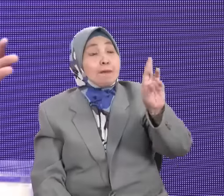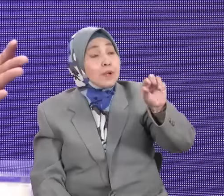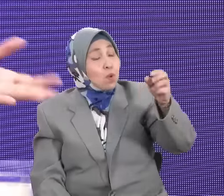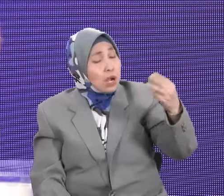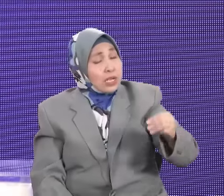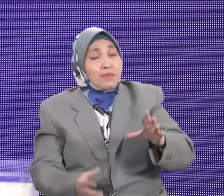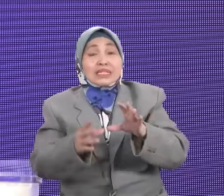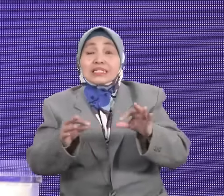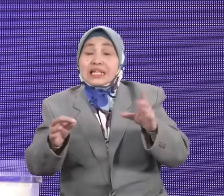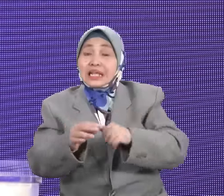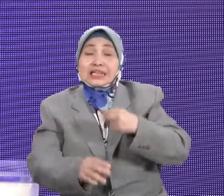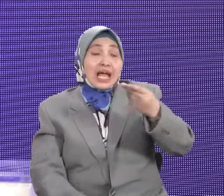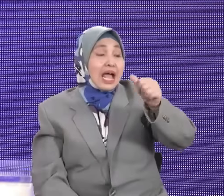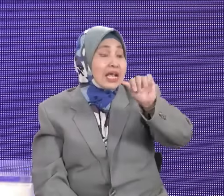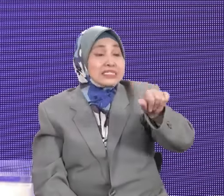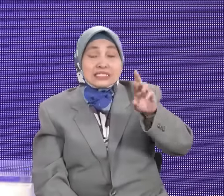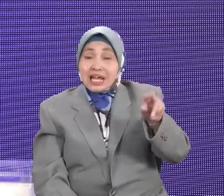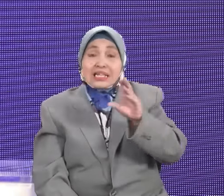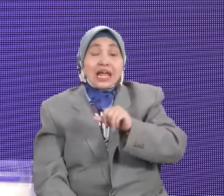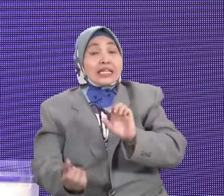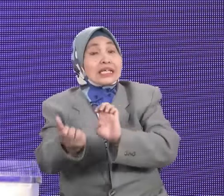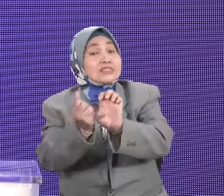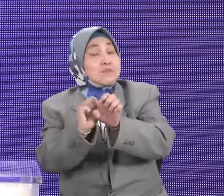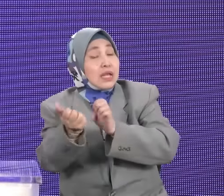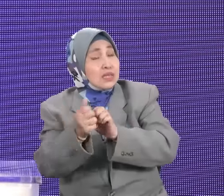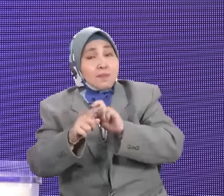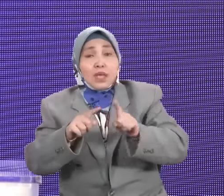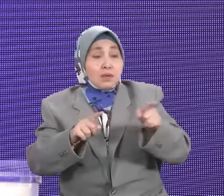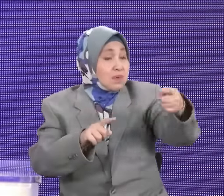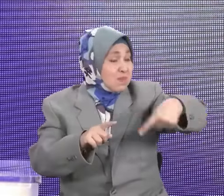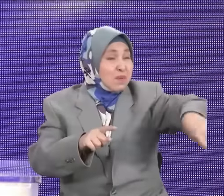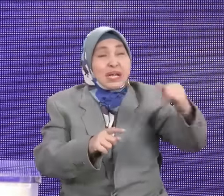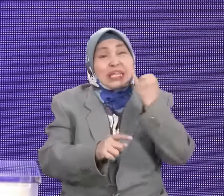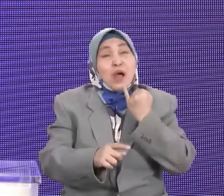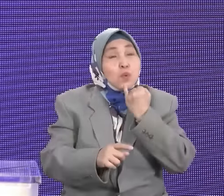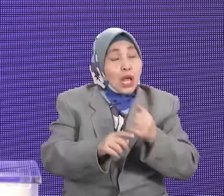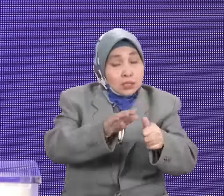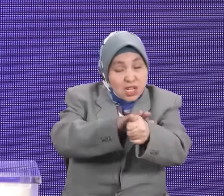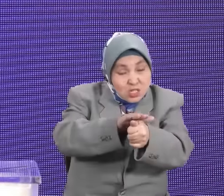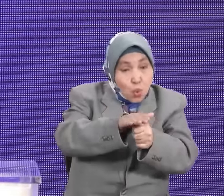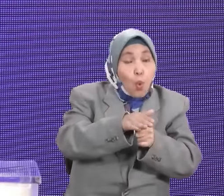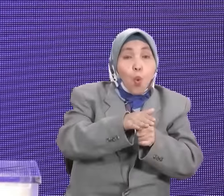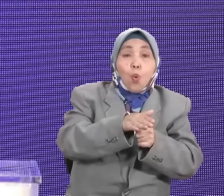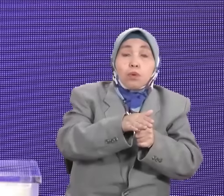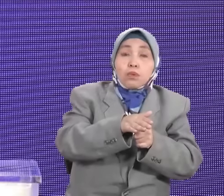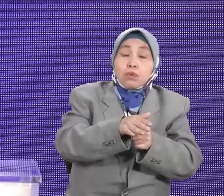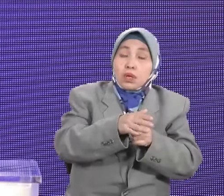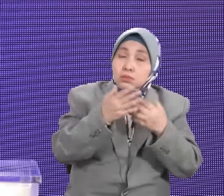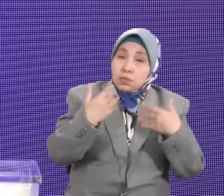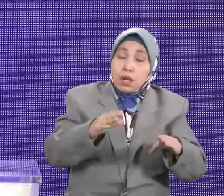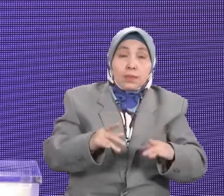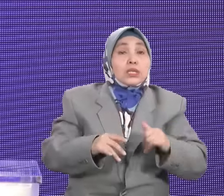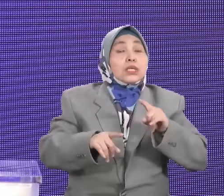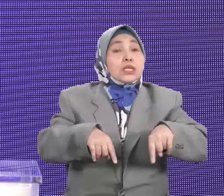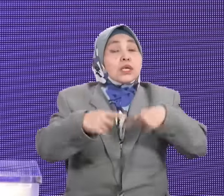dan Ismail ya tetapi mereka Suro ya mereka Suro mempengaruhi ini yang sudah pun terbukti bila pergi